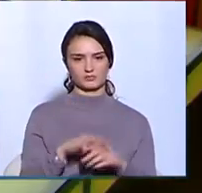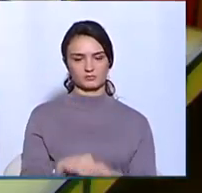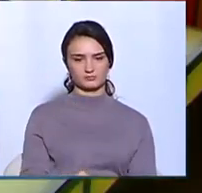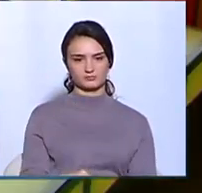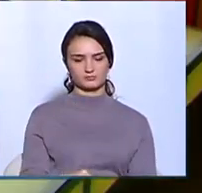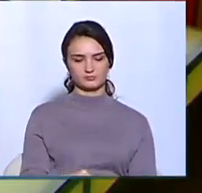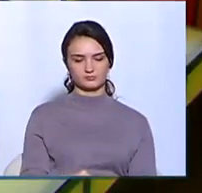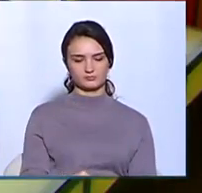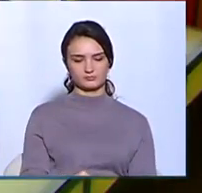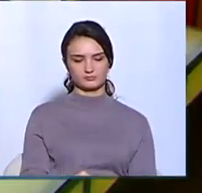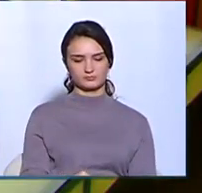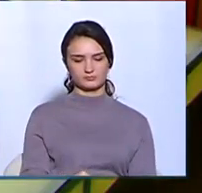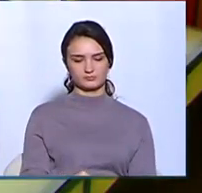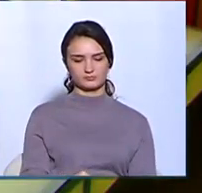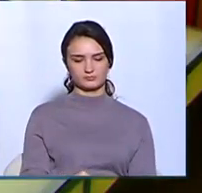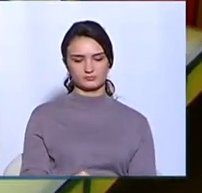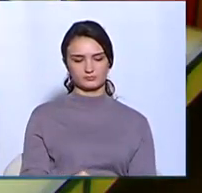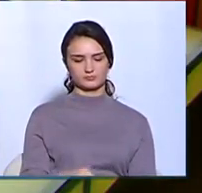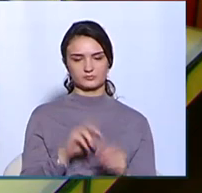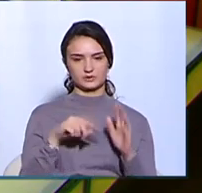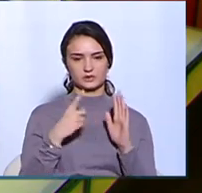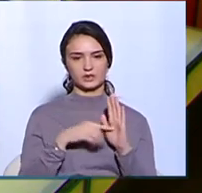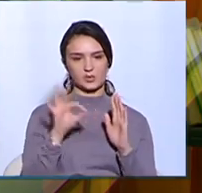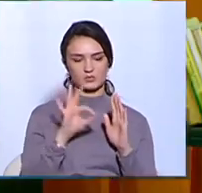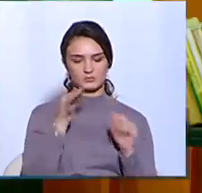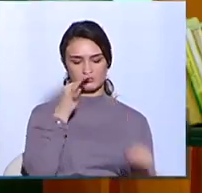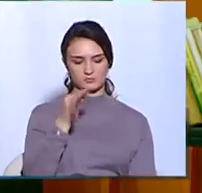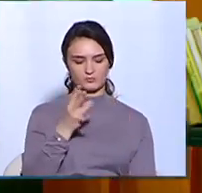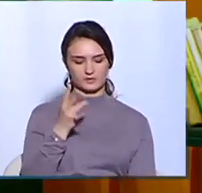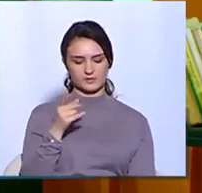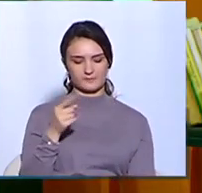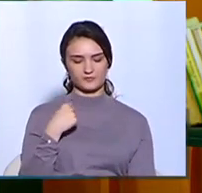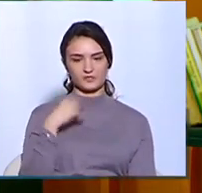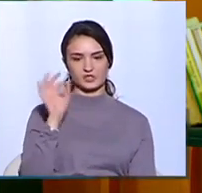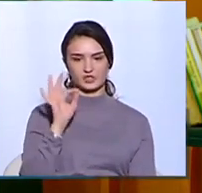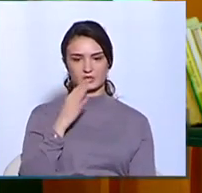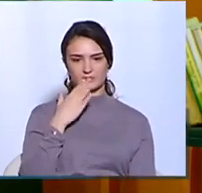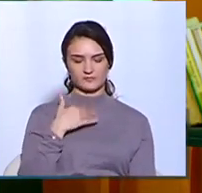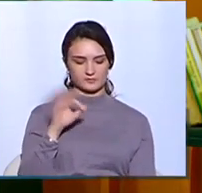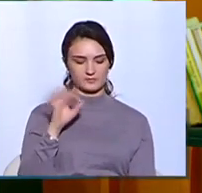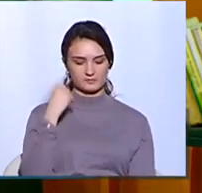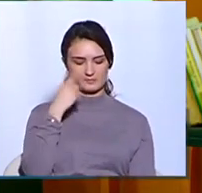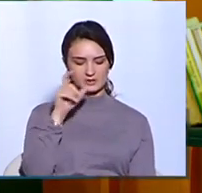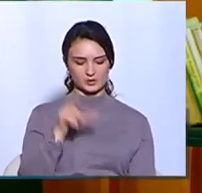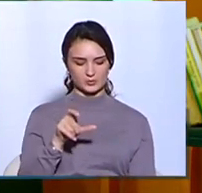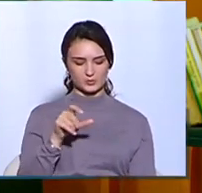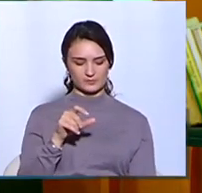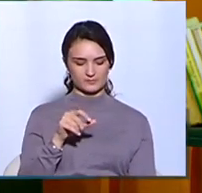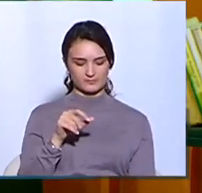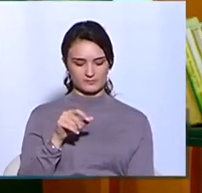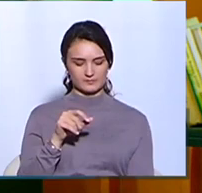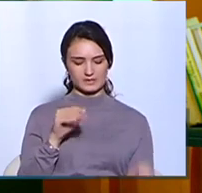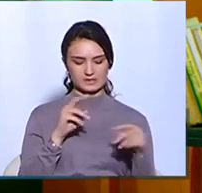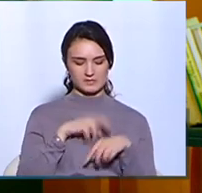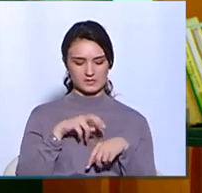ერთი საკითხი, რომელთან დაკავშირებითაც აუცილებლად უნდა გავცეთ პასუხი. ჩვენ ხშირად საუბრობთ ხოლმე ფიზიკურ პრობლემებზე, ანუ